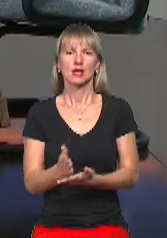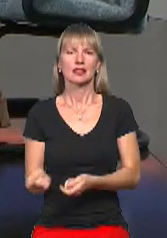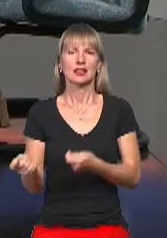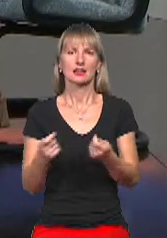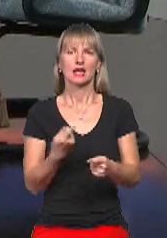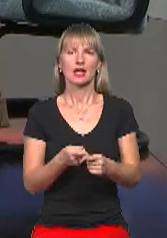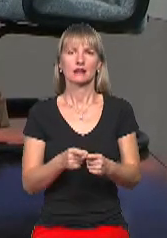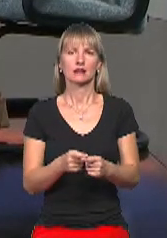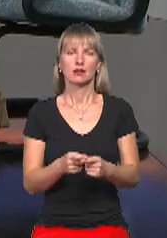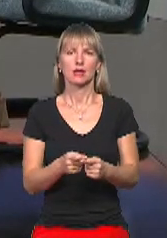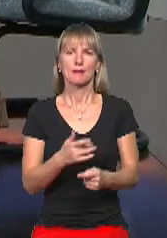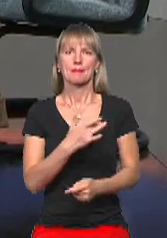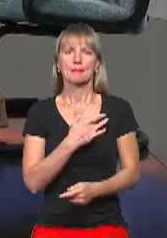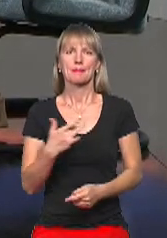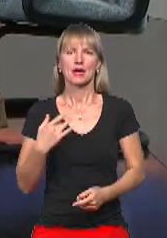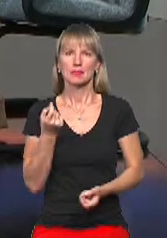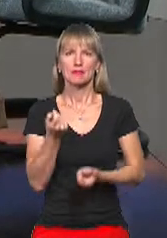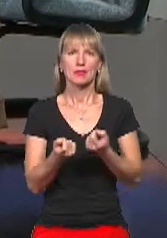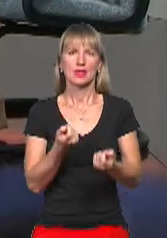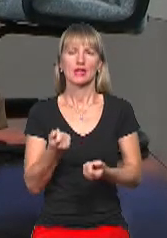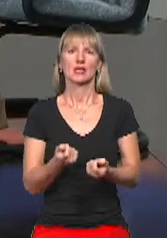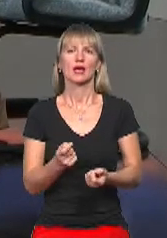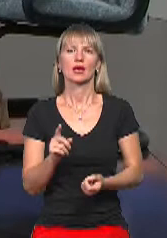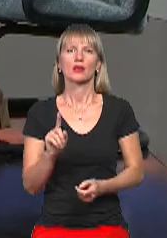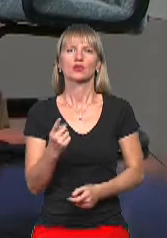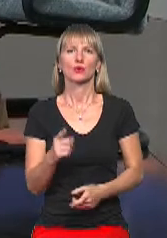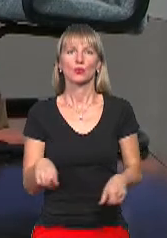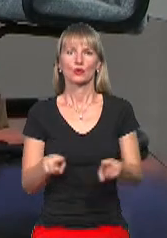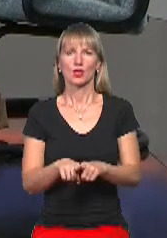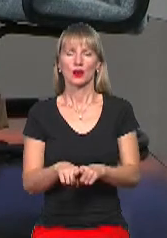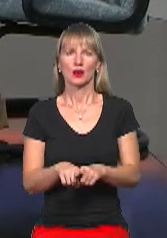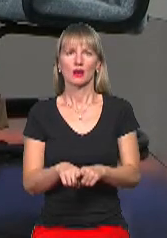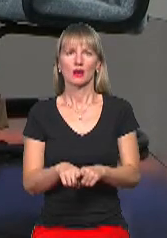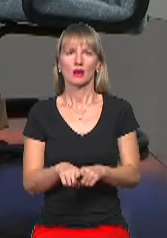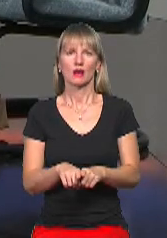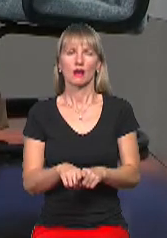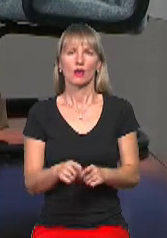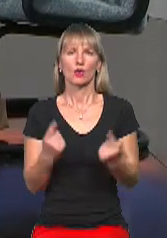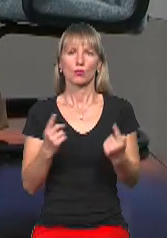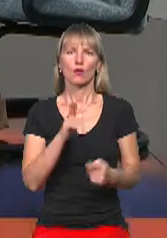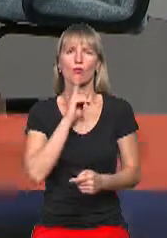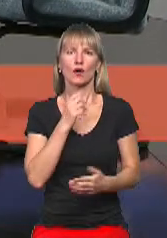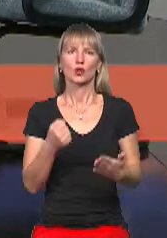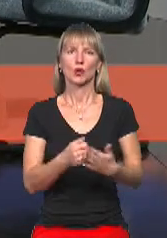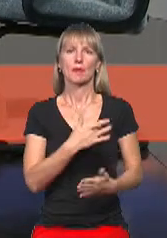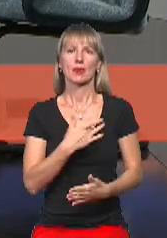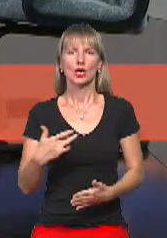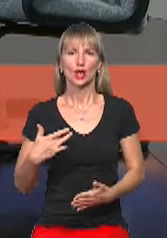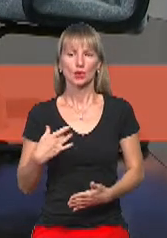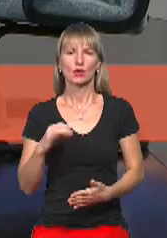оцей дрібнодисперсний пил. Маленький, непомітний, чому така прискіплива увага і до пилу, і